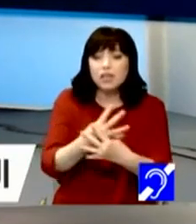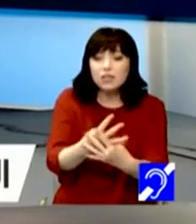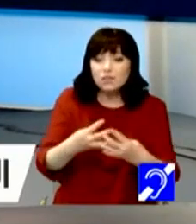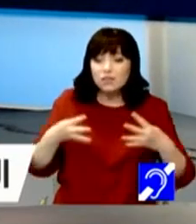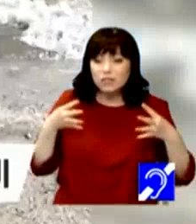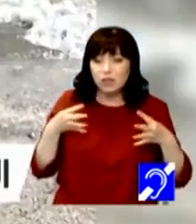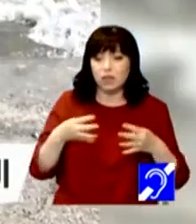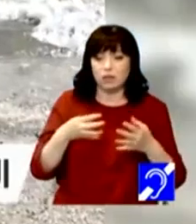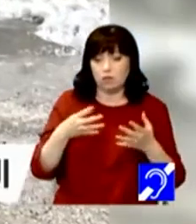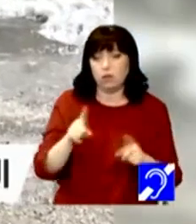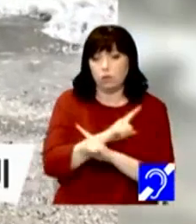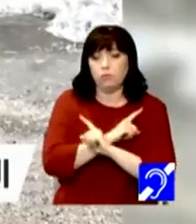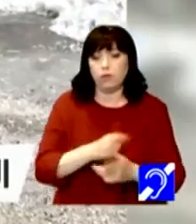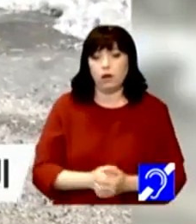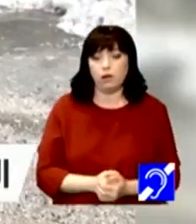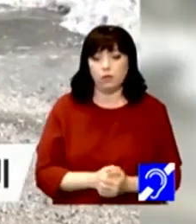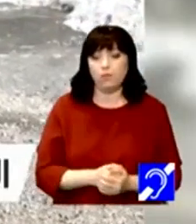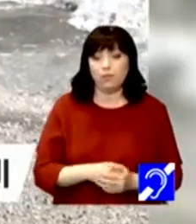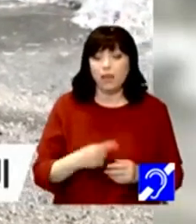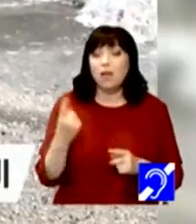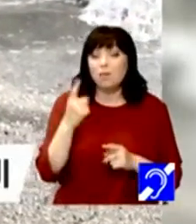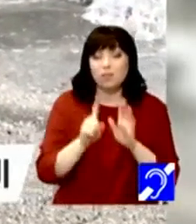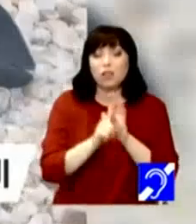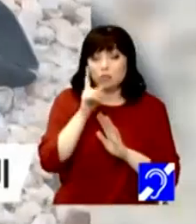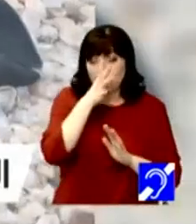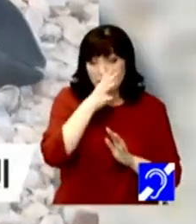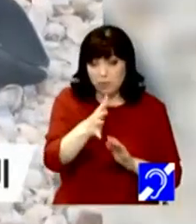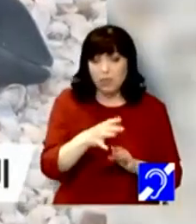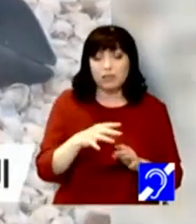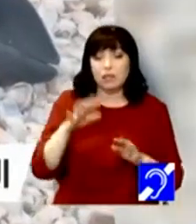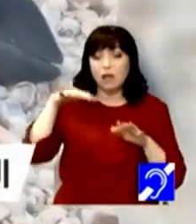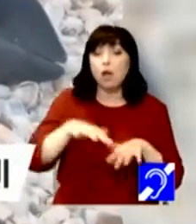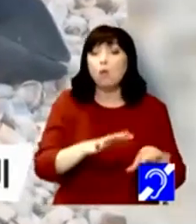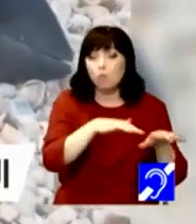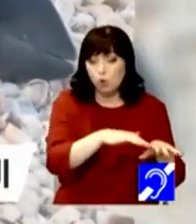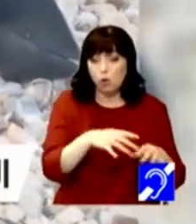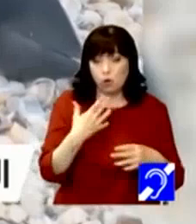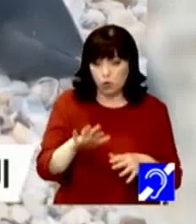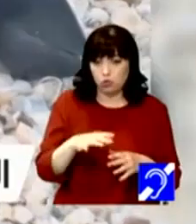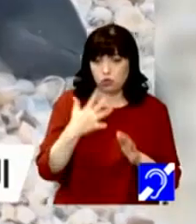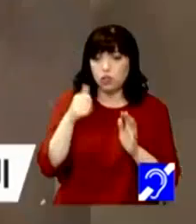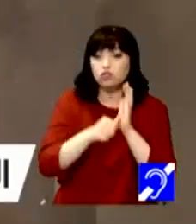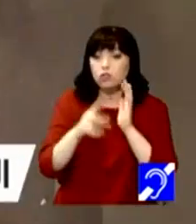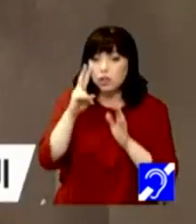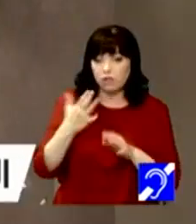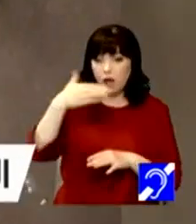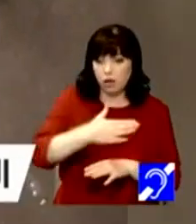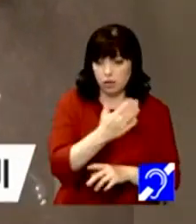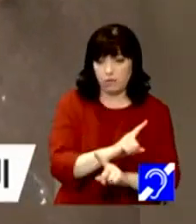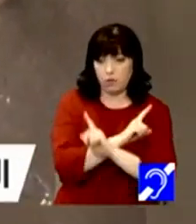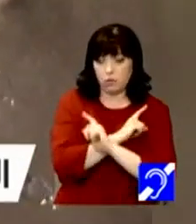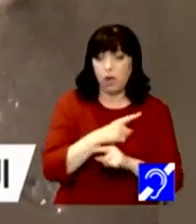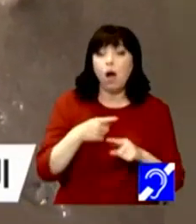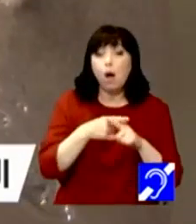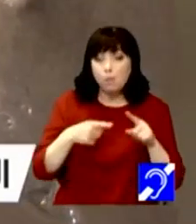pescuit. În primele 5 luni ale anului, pe litoralul românesc au ieșuat 62 de delfini, mai mult de